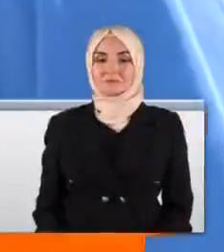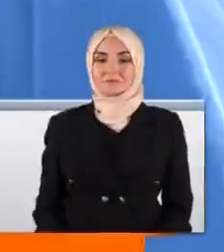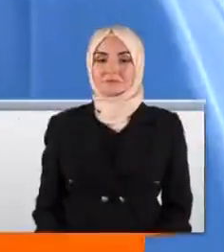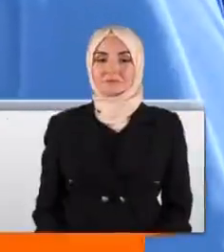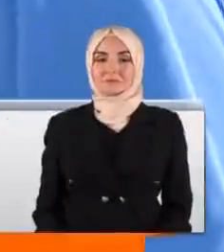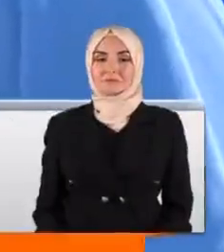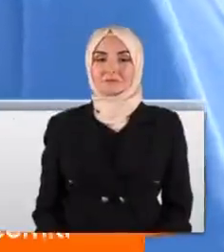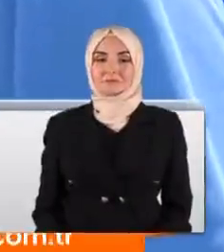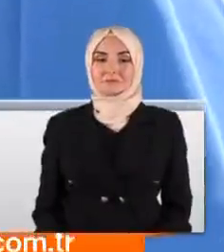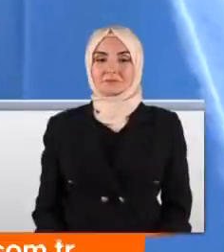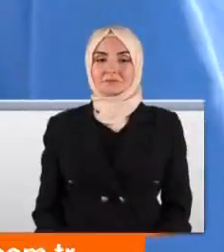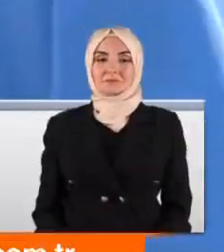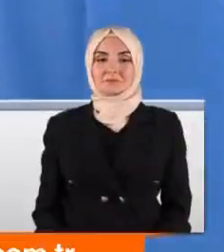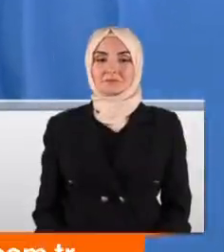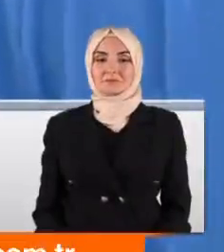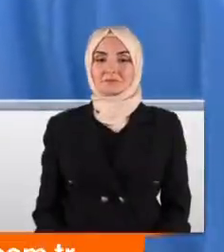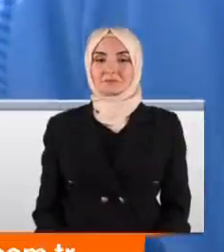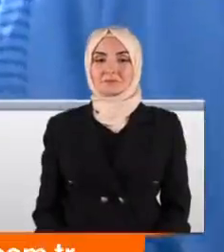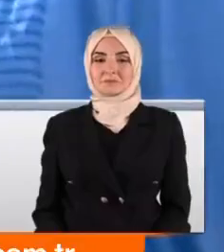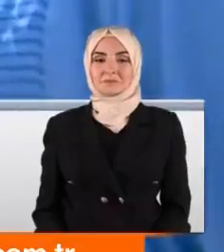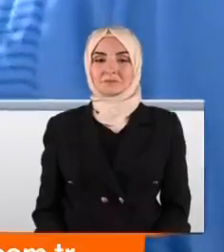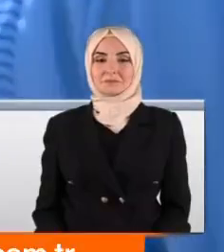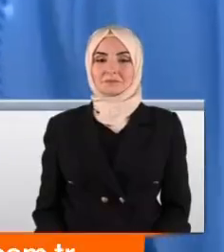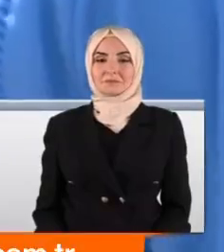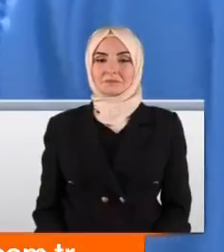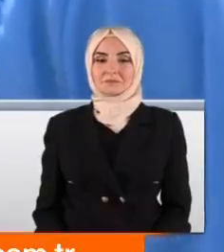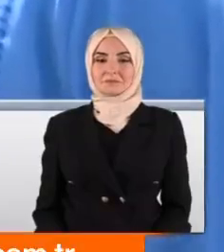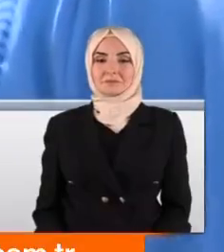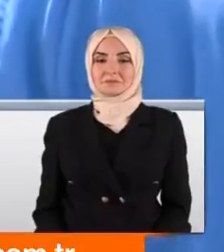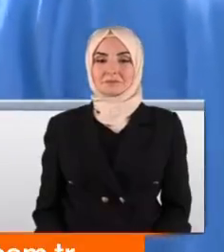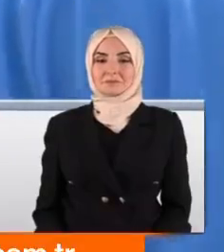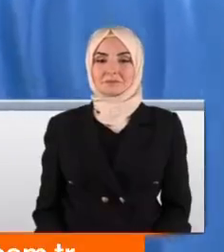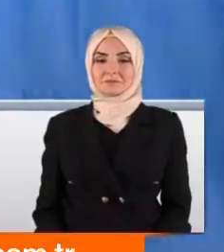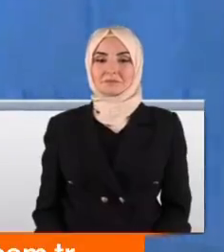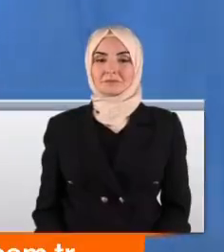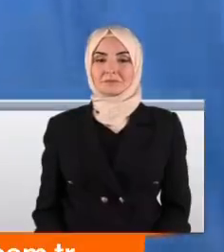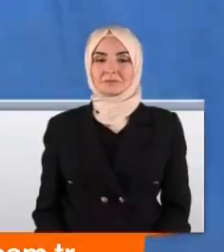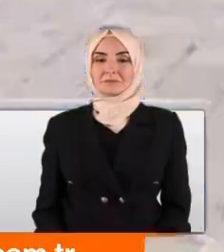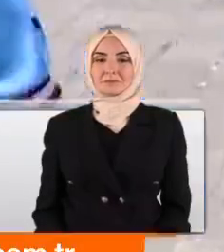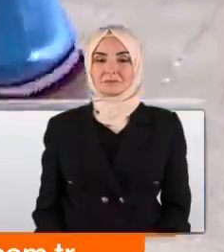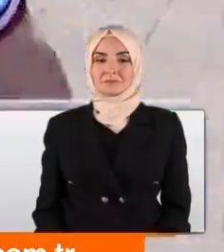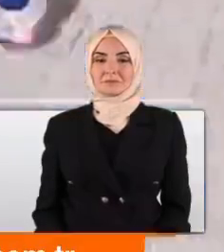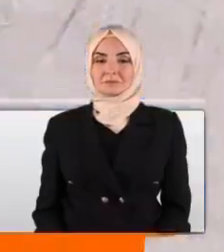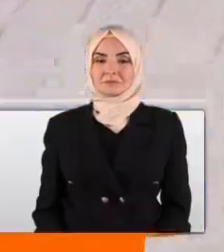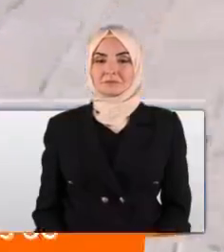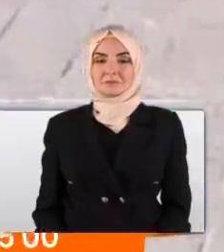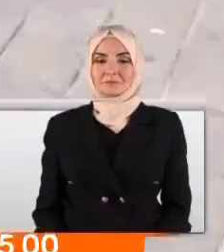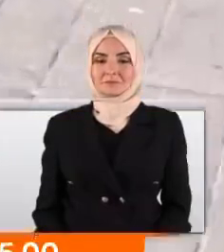My favorite here. This is really good. So all the people, even the Inter fans, you know, they're very friendly.